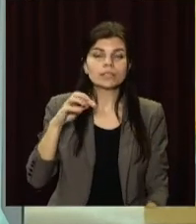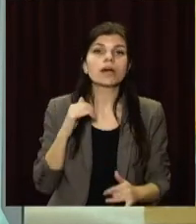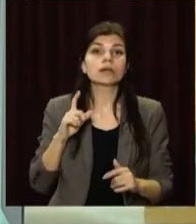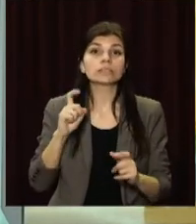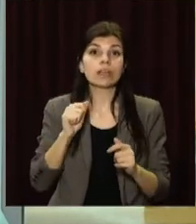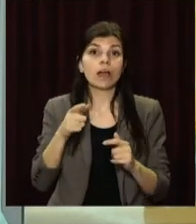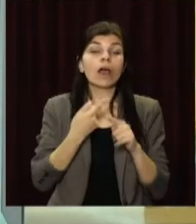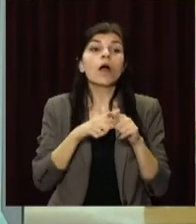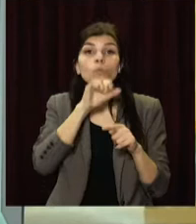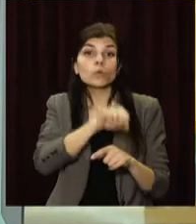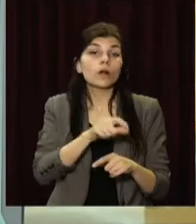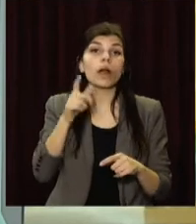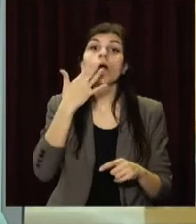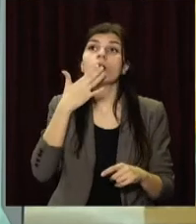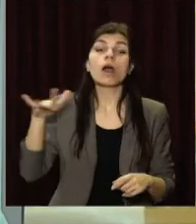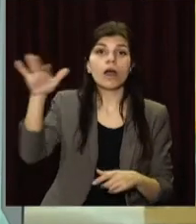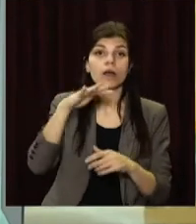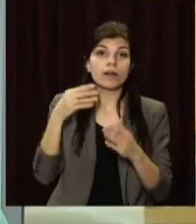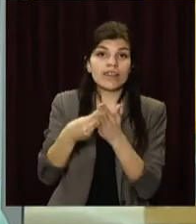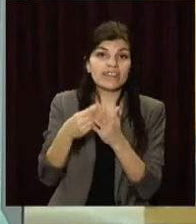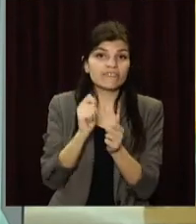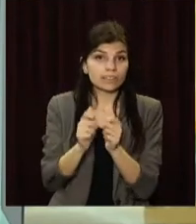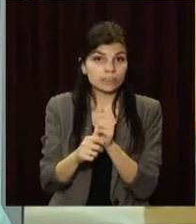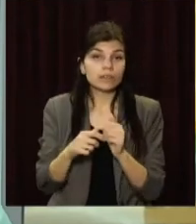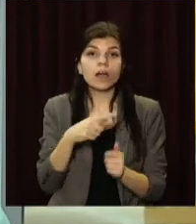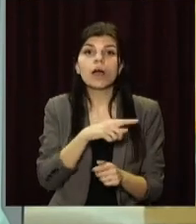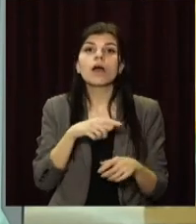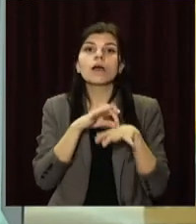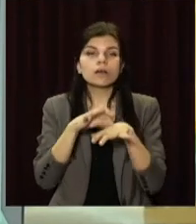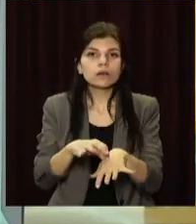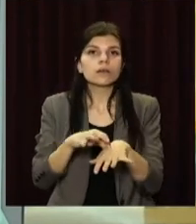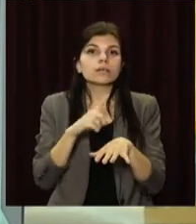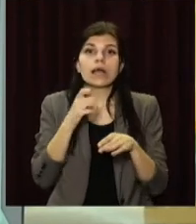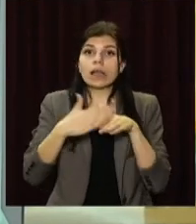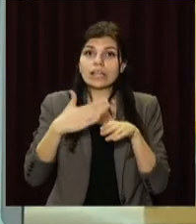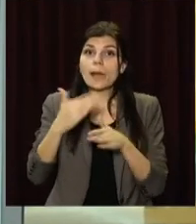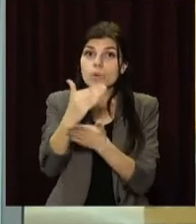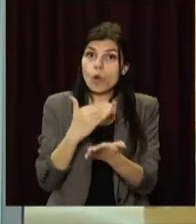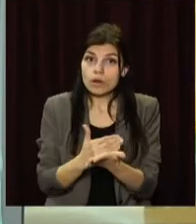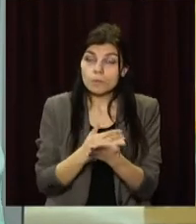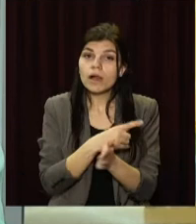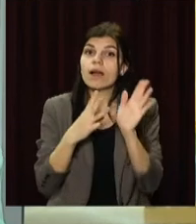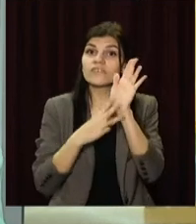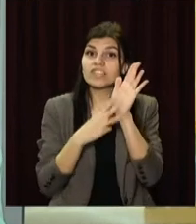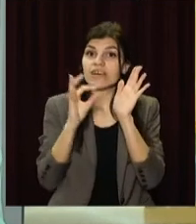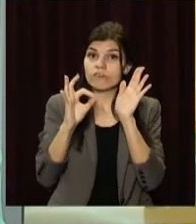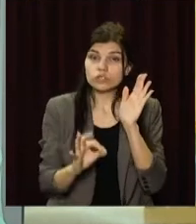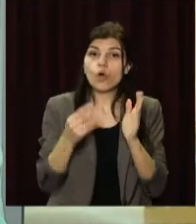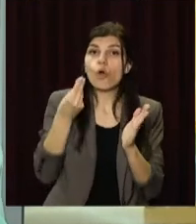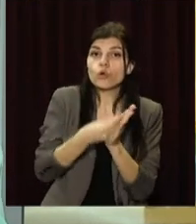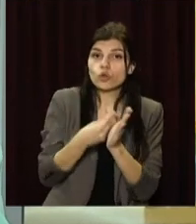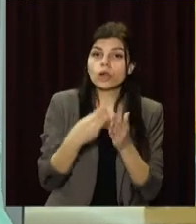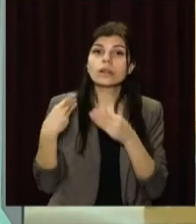кошти Європейського інвестиційного банку. Проєкти реалізують за надзвичайною кредитною програмою. 80%